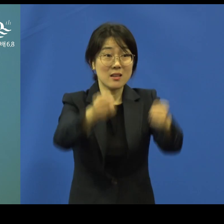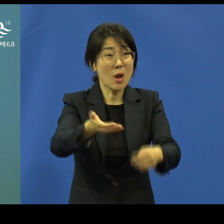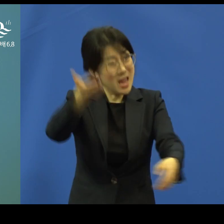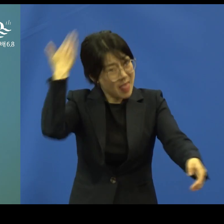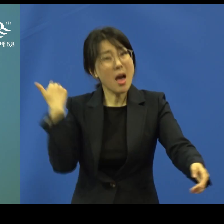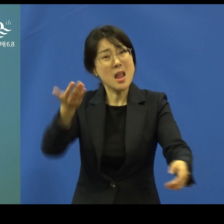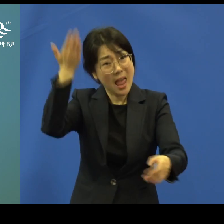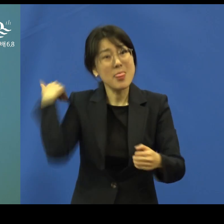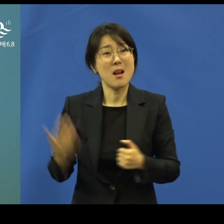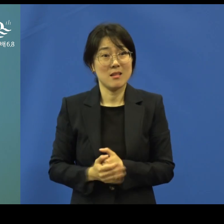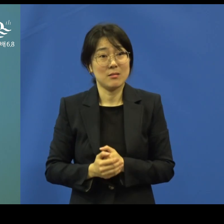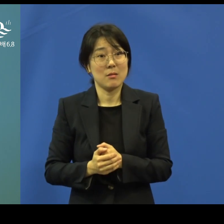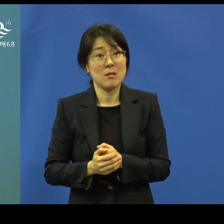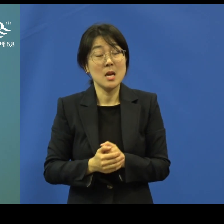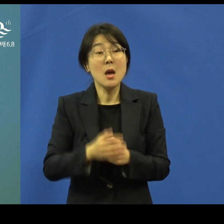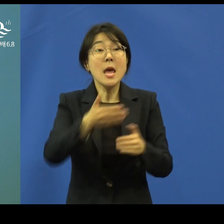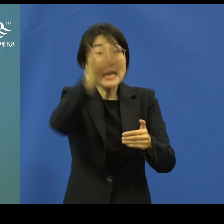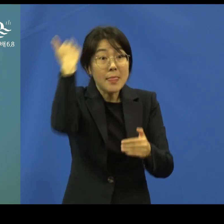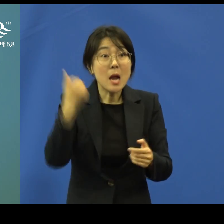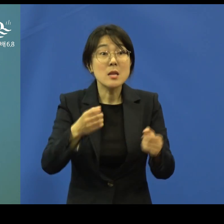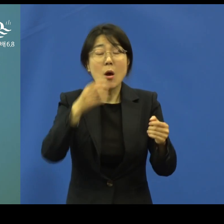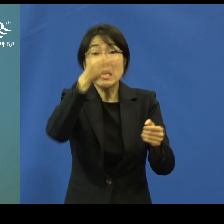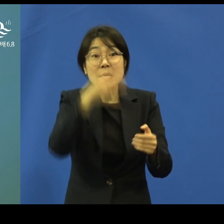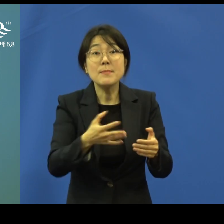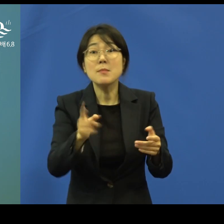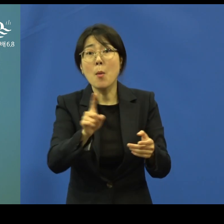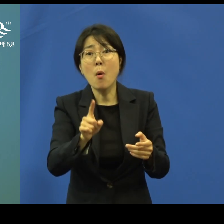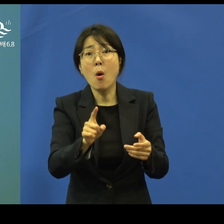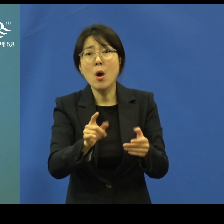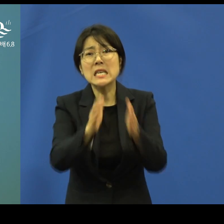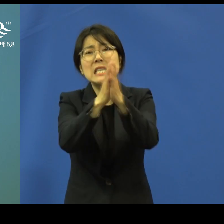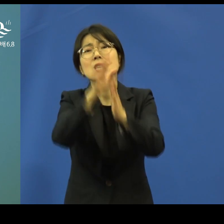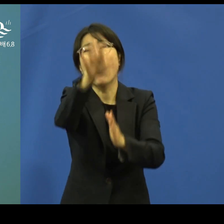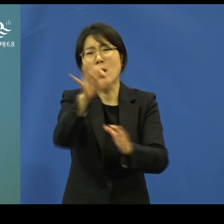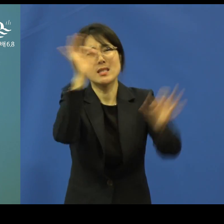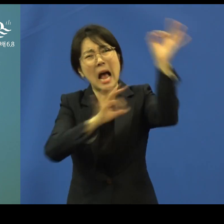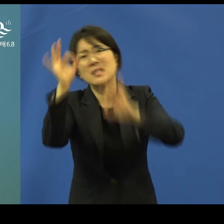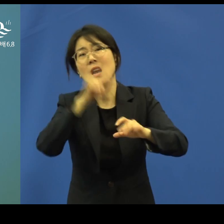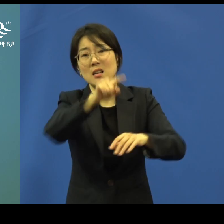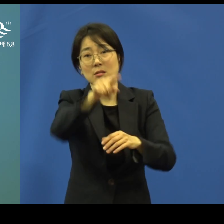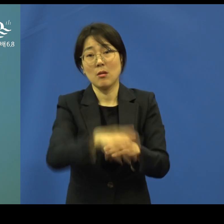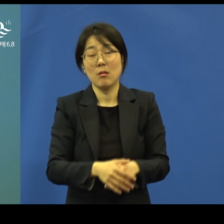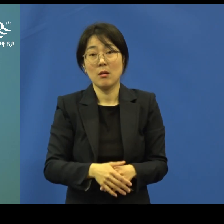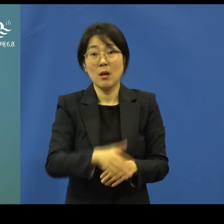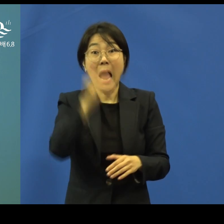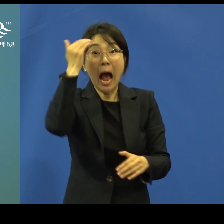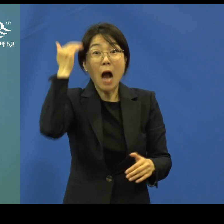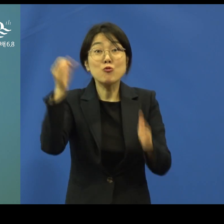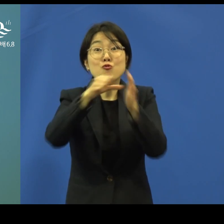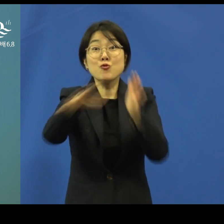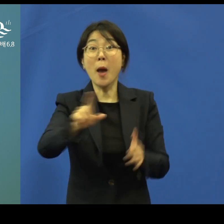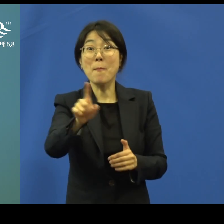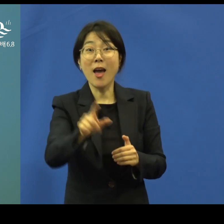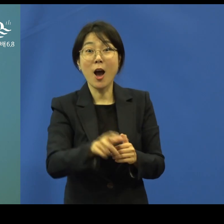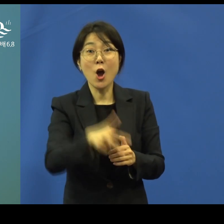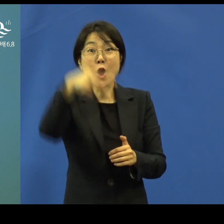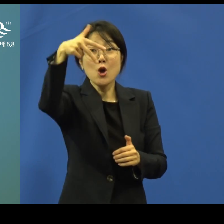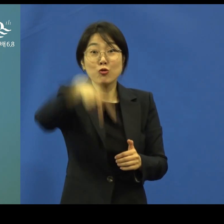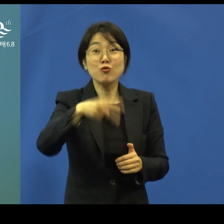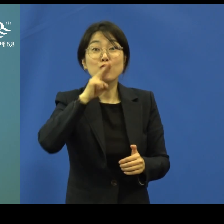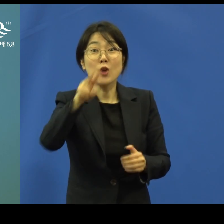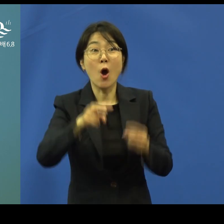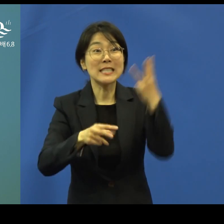옛날에는 힘들면 기도원 갔어요. 기도원이 꽉꽉 찼고요. 여러분, 주여 삼창 한국교회